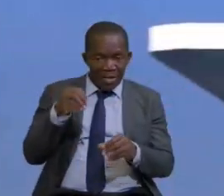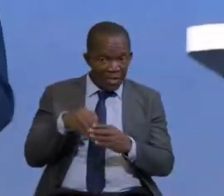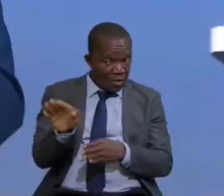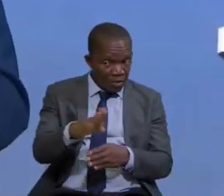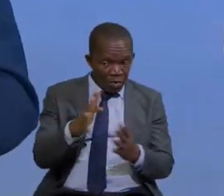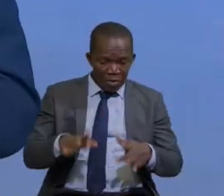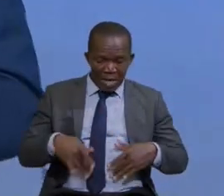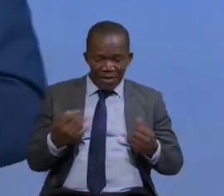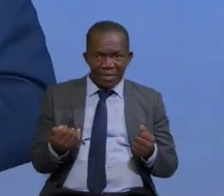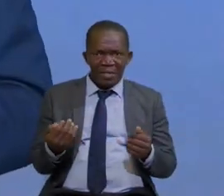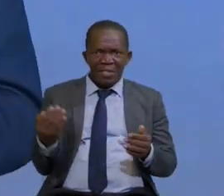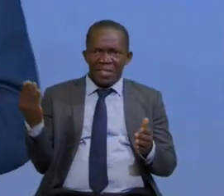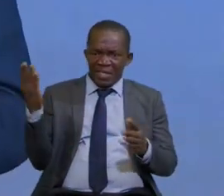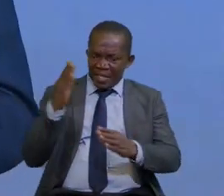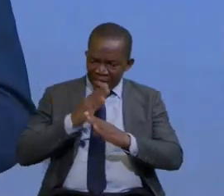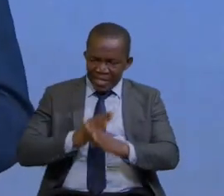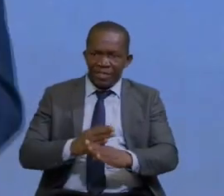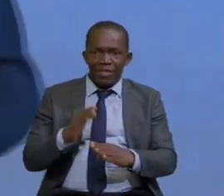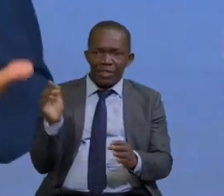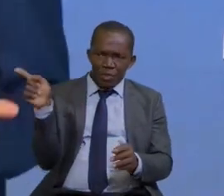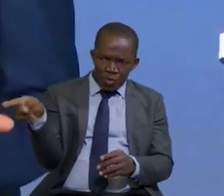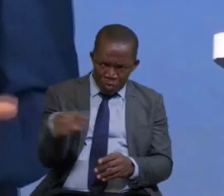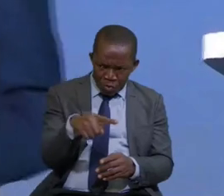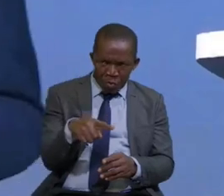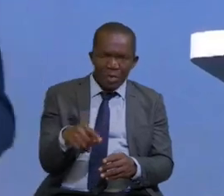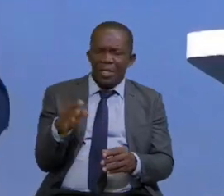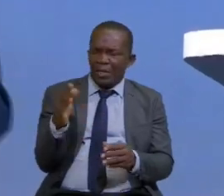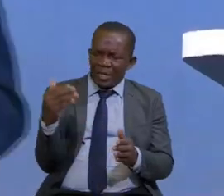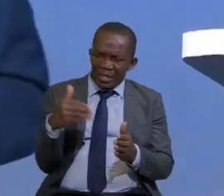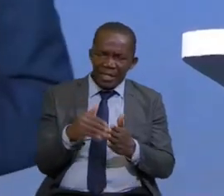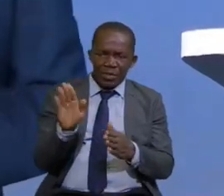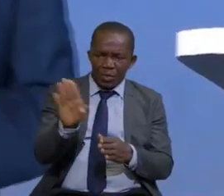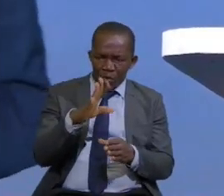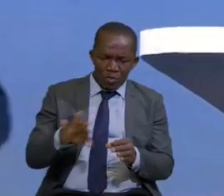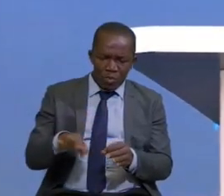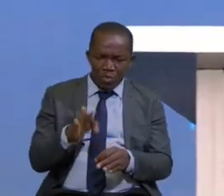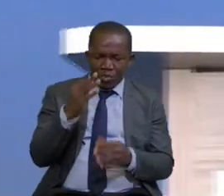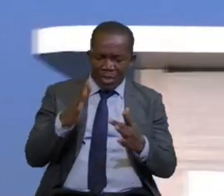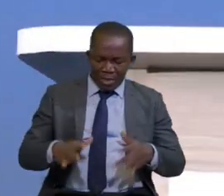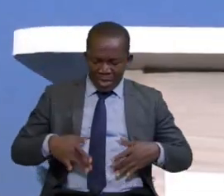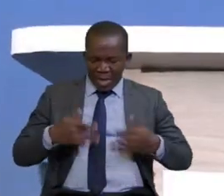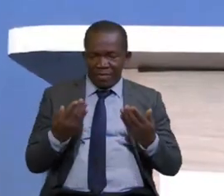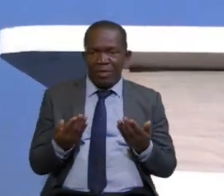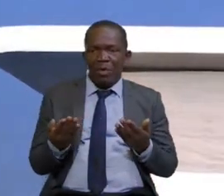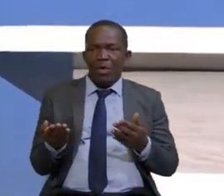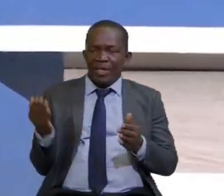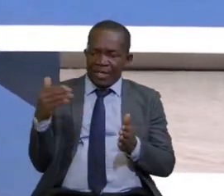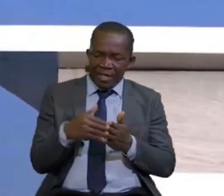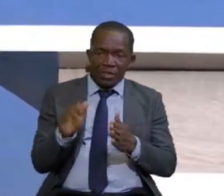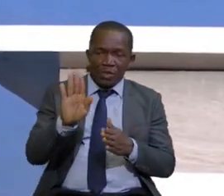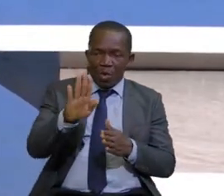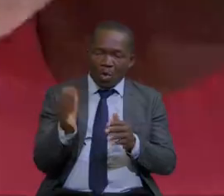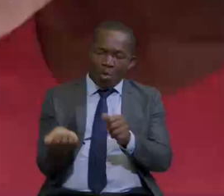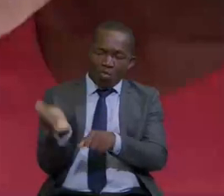contre toi, contre ta vie spirituelle, qui milite contre ta vie victorieuse, il